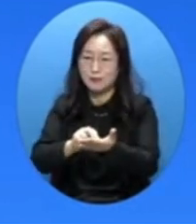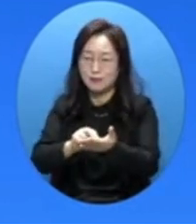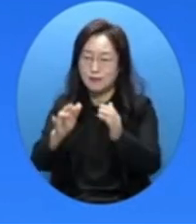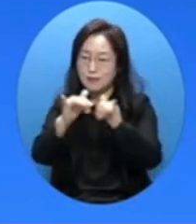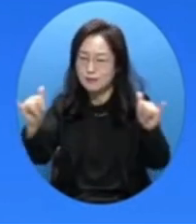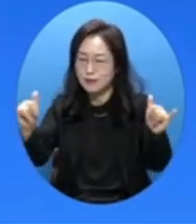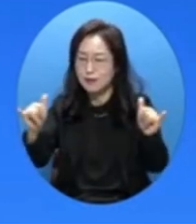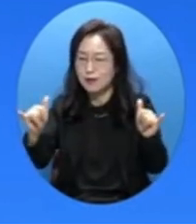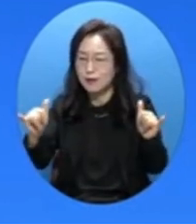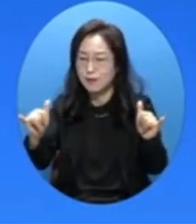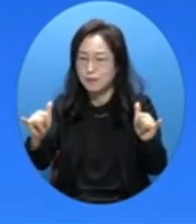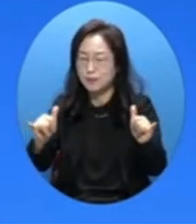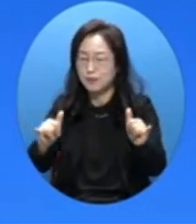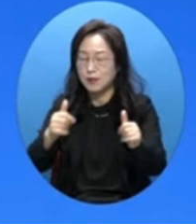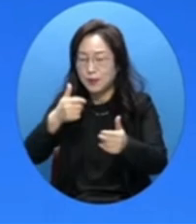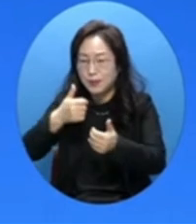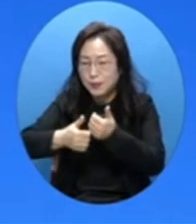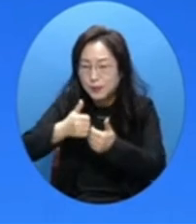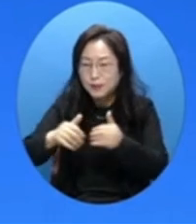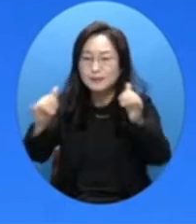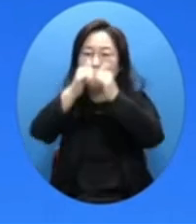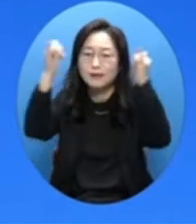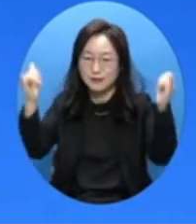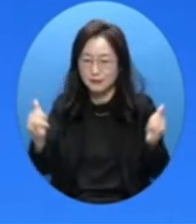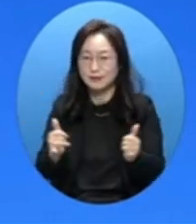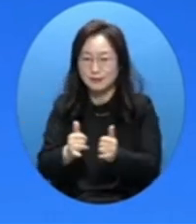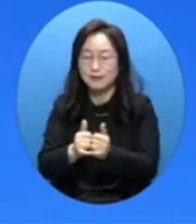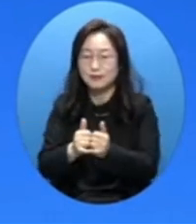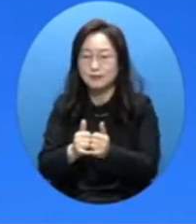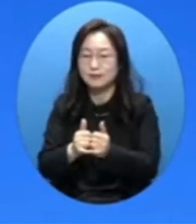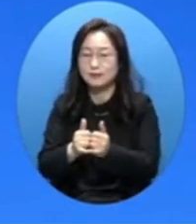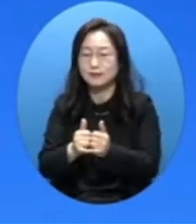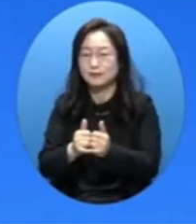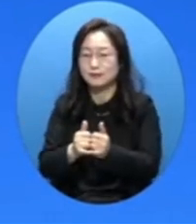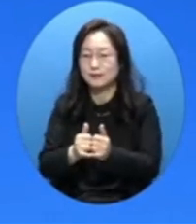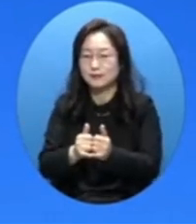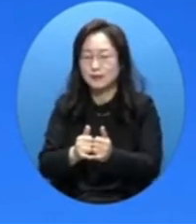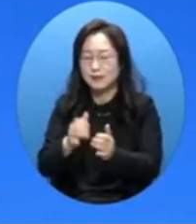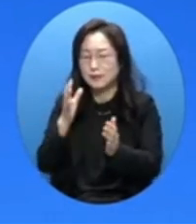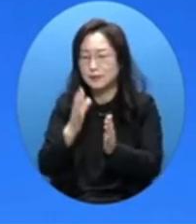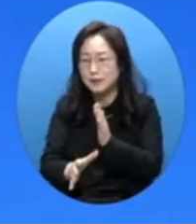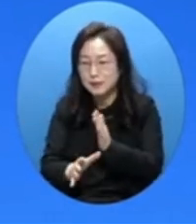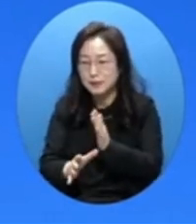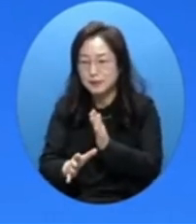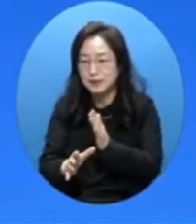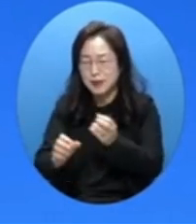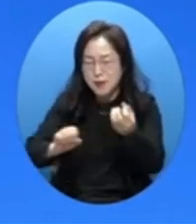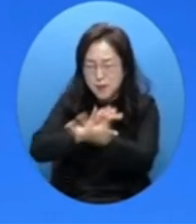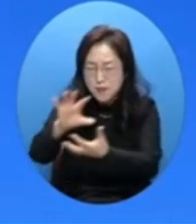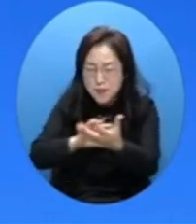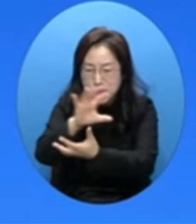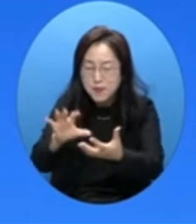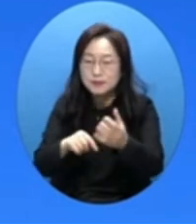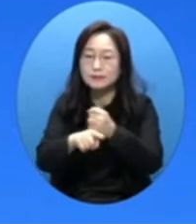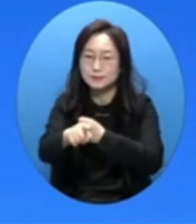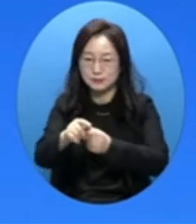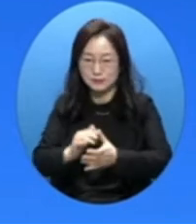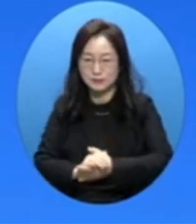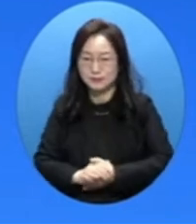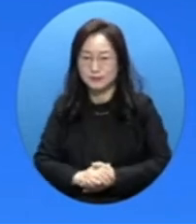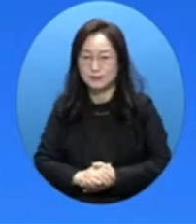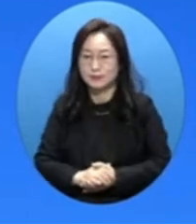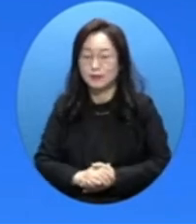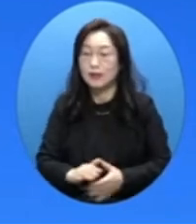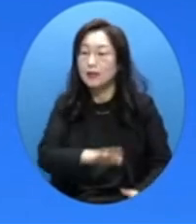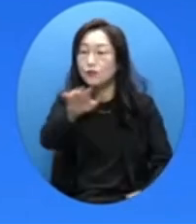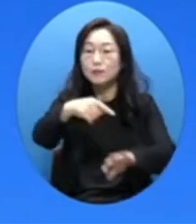사람들과의 문제를 일으키고 사회에 큰 무리를 일으키는 사람들이 생겨나게 되는 것입니다.